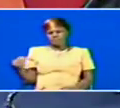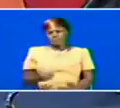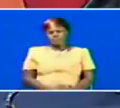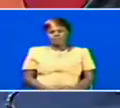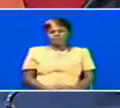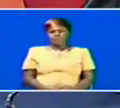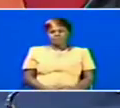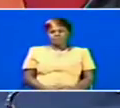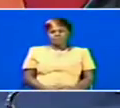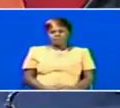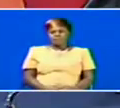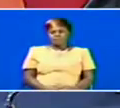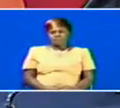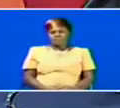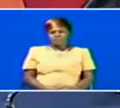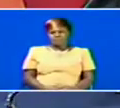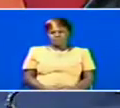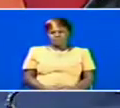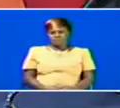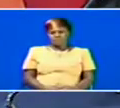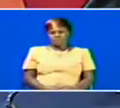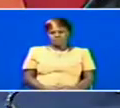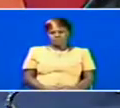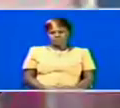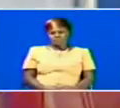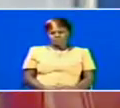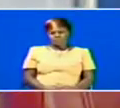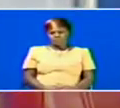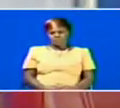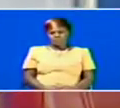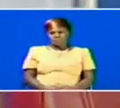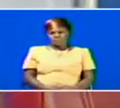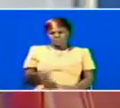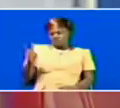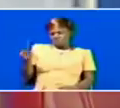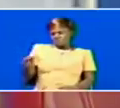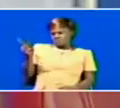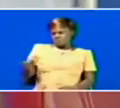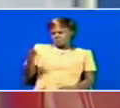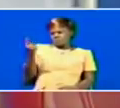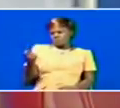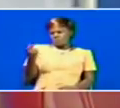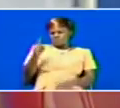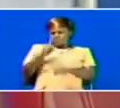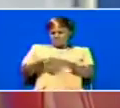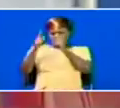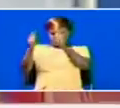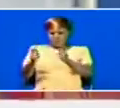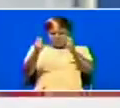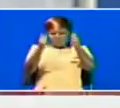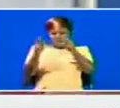Naam, ajali ni jambo ambalo linadhalilisha kidogo, kwa sababu maandamano huwa